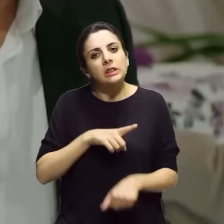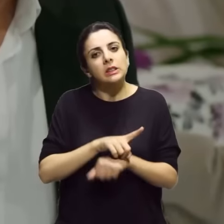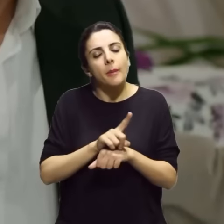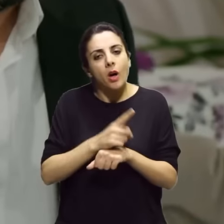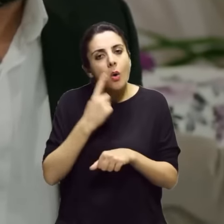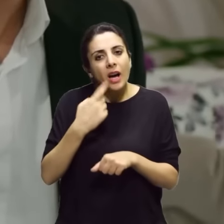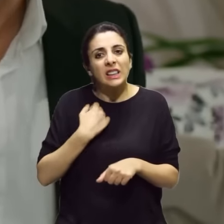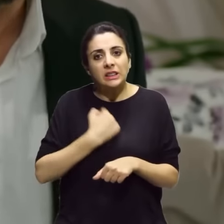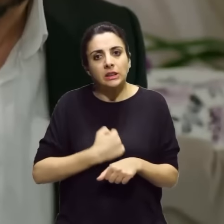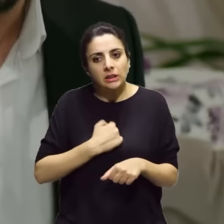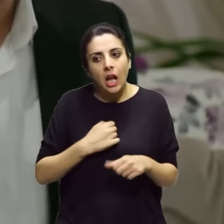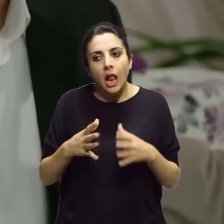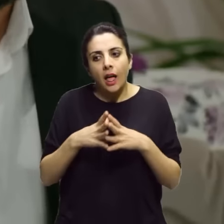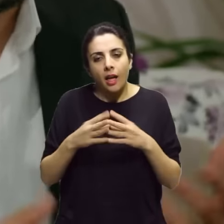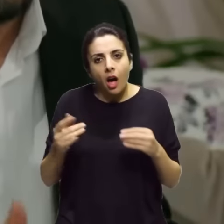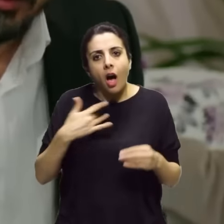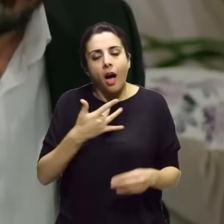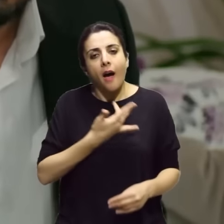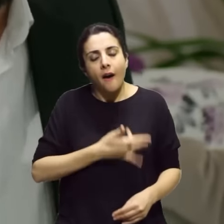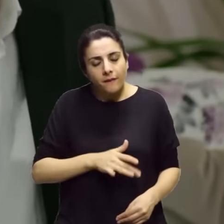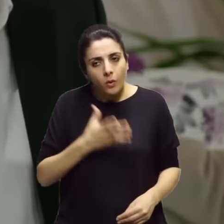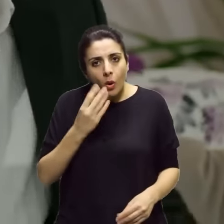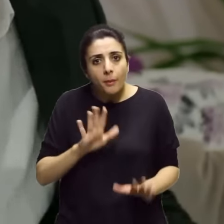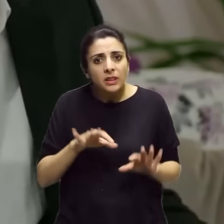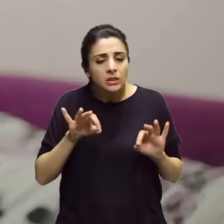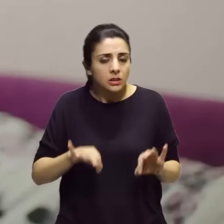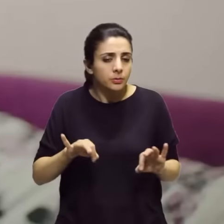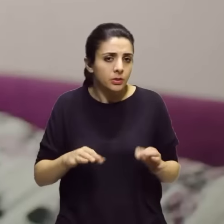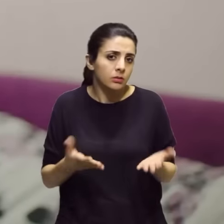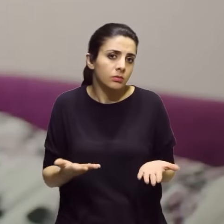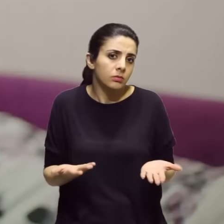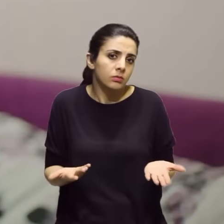içinde kızgınlığım geçmiş olabilir, onu affetmiş olabilirim ama artık biz...